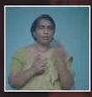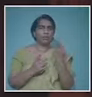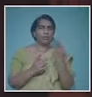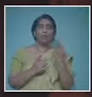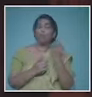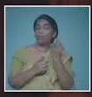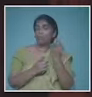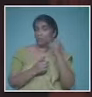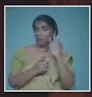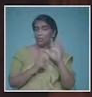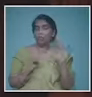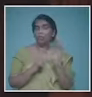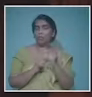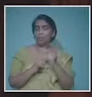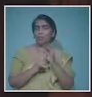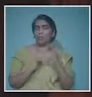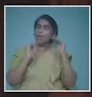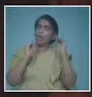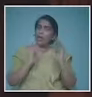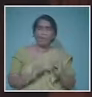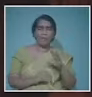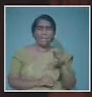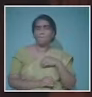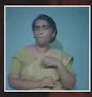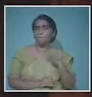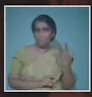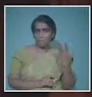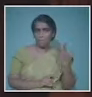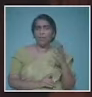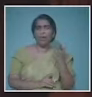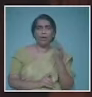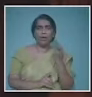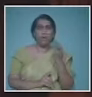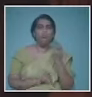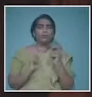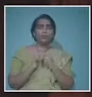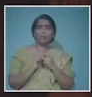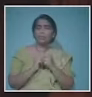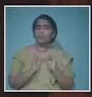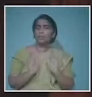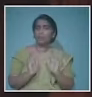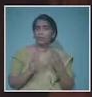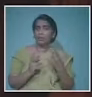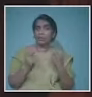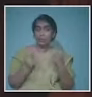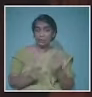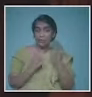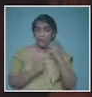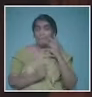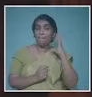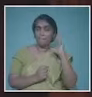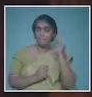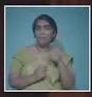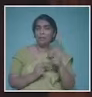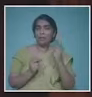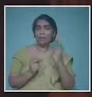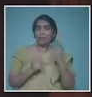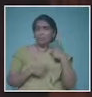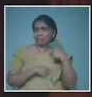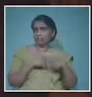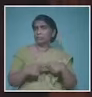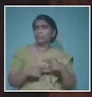ආර්ථික වශයෙන් දිලිඳුකම අඩු වුණයි කියන එක පිළිගන්න බැහැයි කියලා. මේ ආර්ථික අර්බුදය ඇතුනේ ෂණික ප්‍රතිඵලයක් විදියට. ෂණික